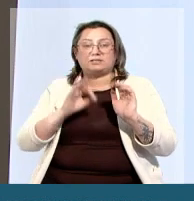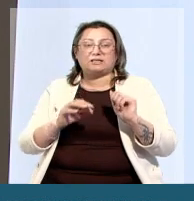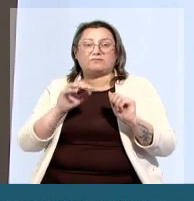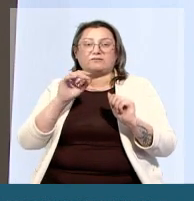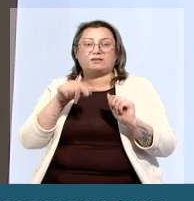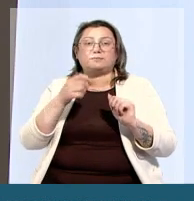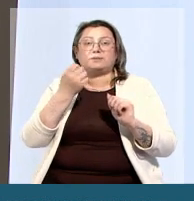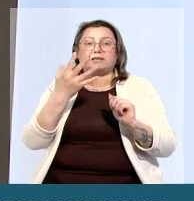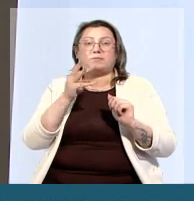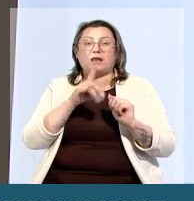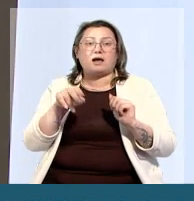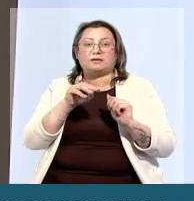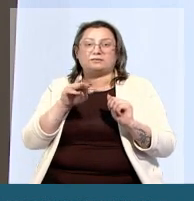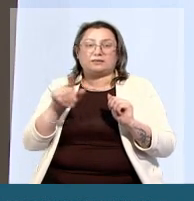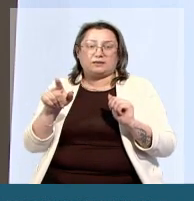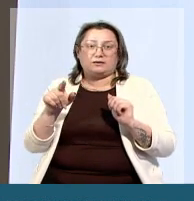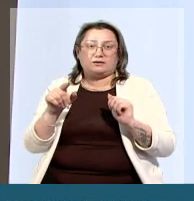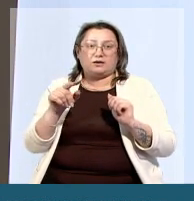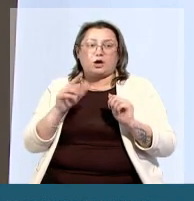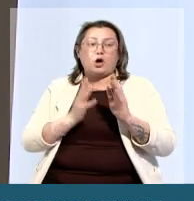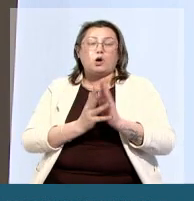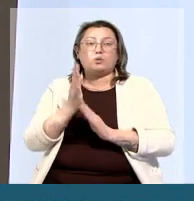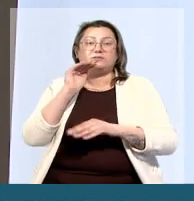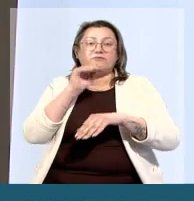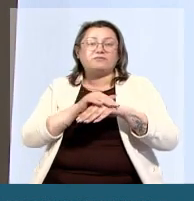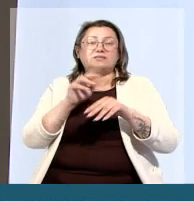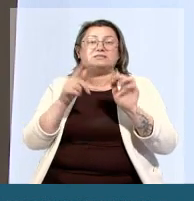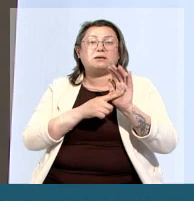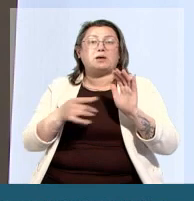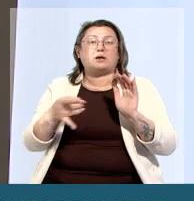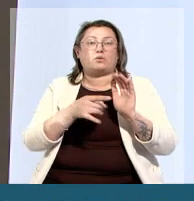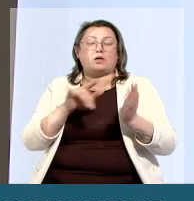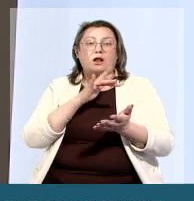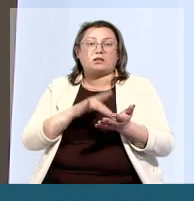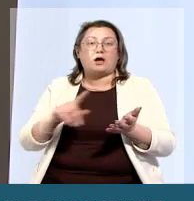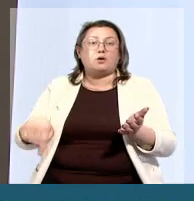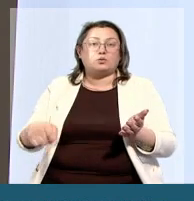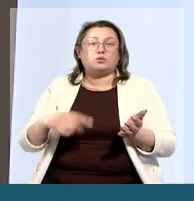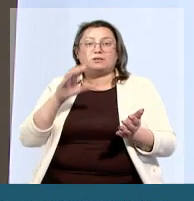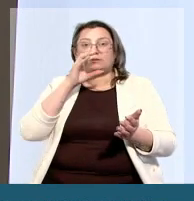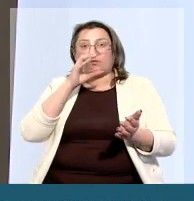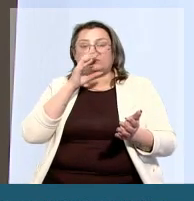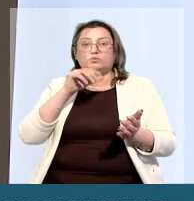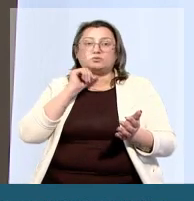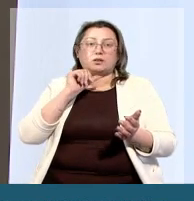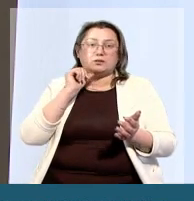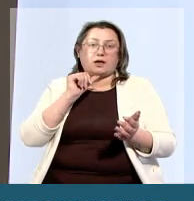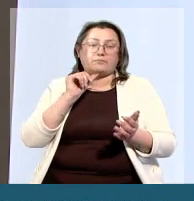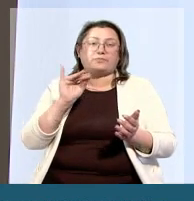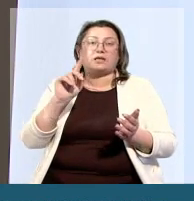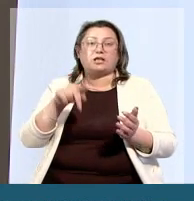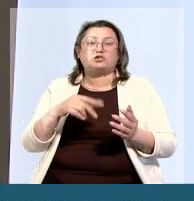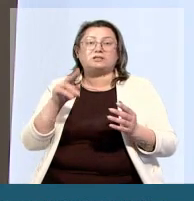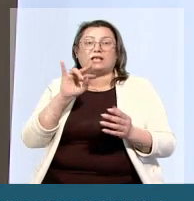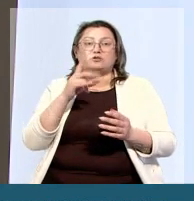и составил 15 миллиардов тенге. Рост зафиксирован в 7 регионах – в городах Рудном и Лисаковске и Кустанай, а